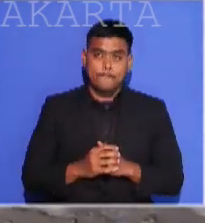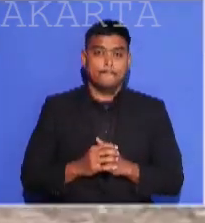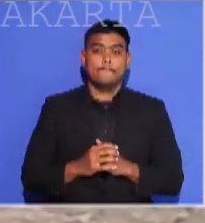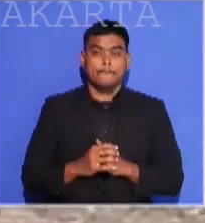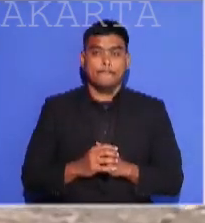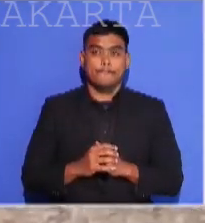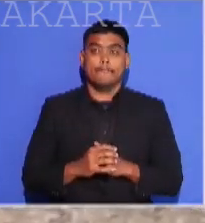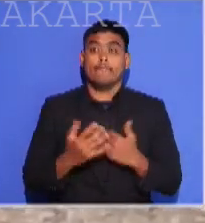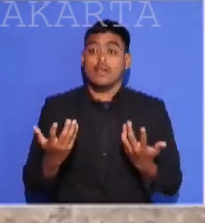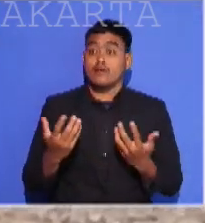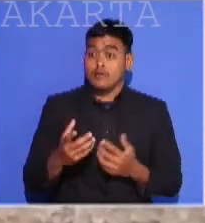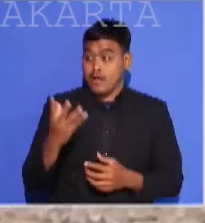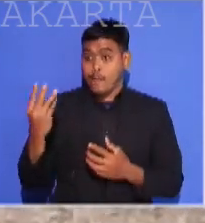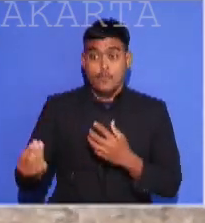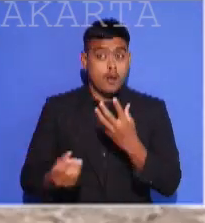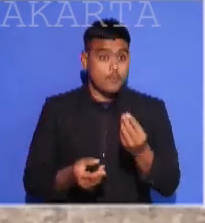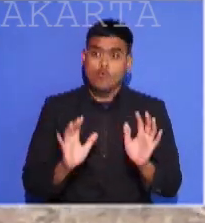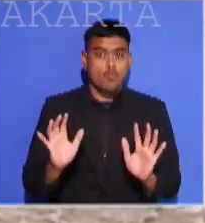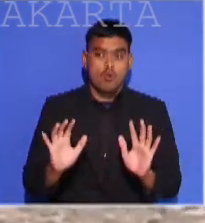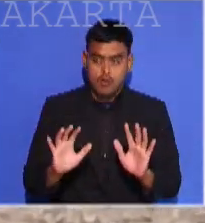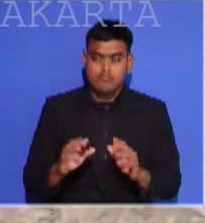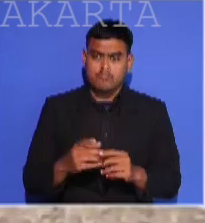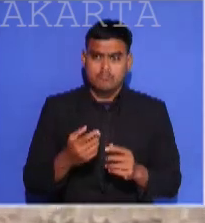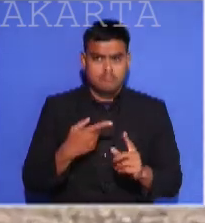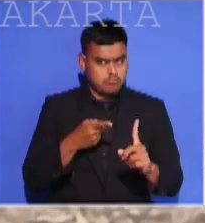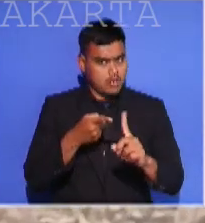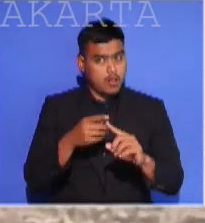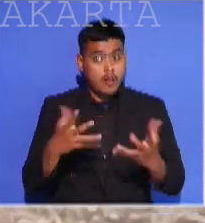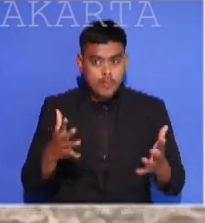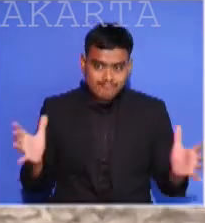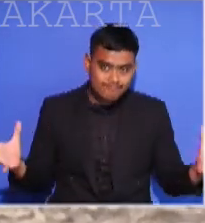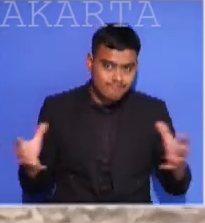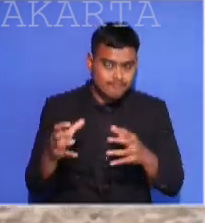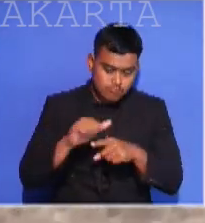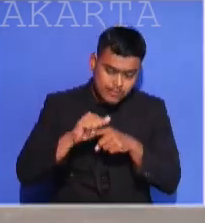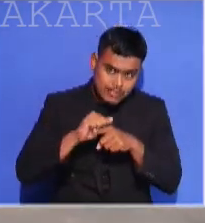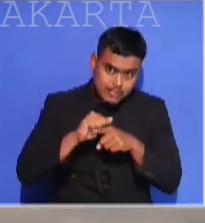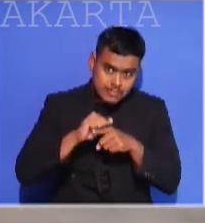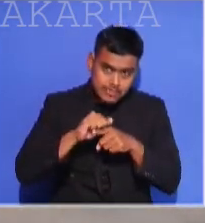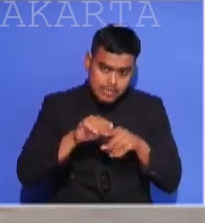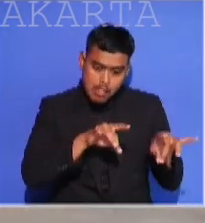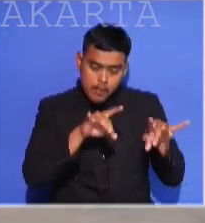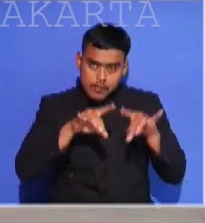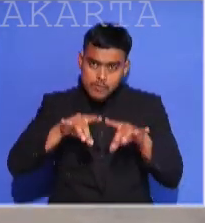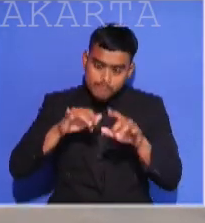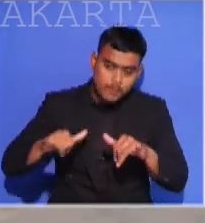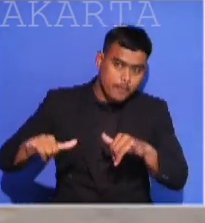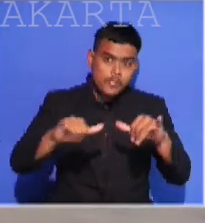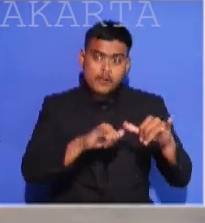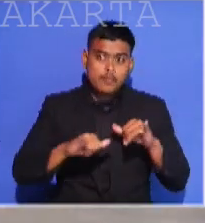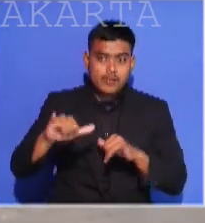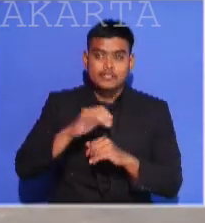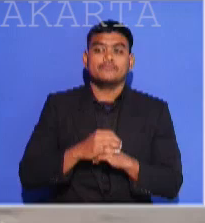Kampung saat ini BPBD kota Yogyakarta juga menyasar pelatihan manajemen resiko bencana ke sekolah-sekolah dari tingkat SD hingga